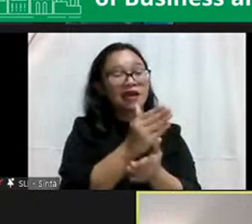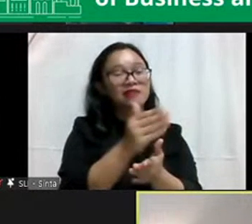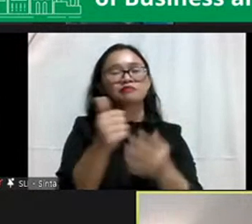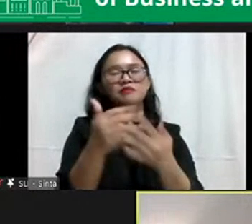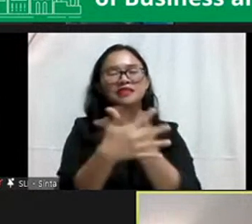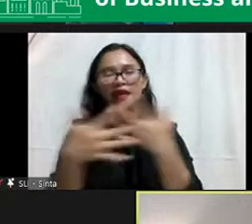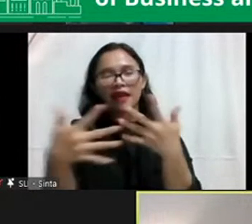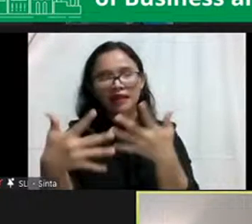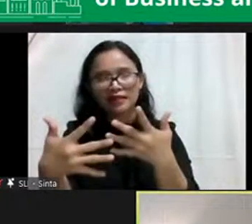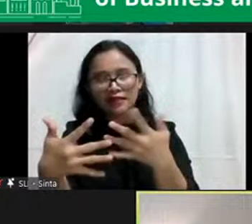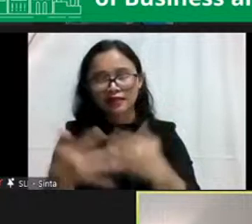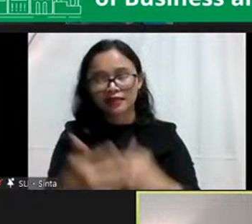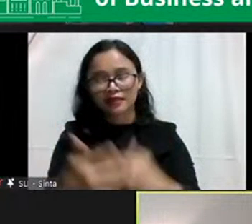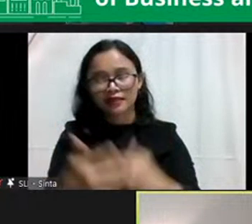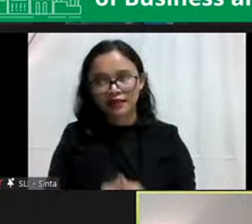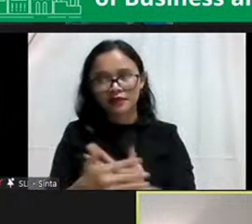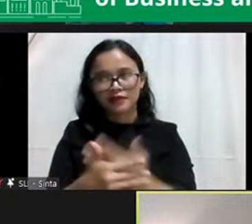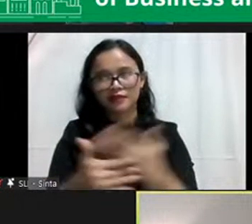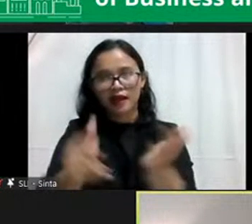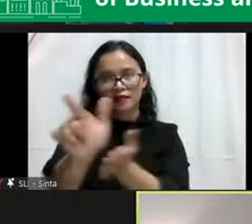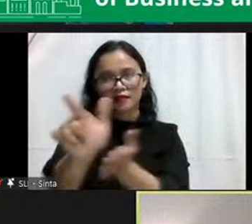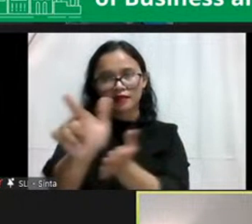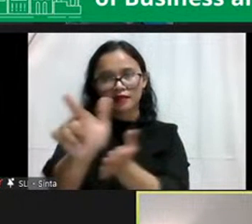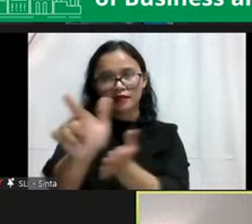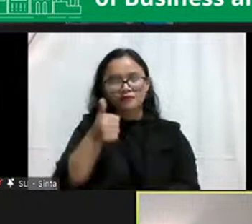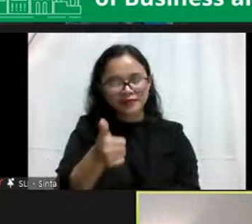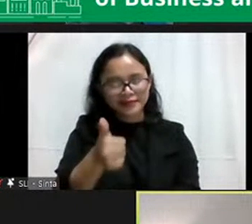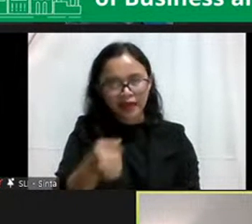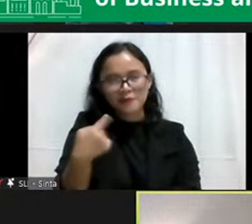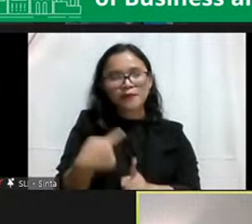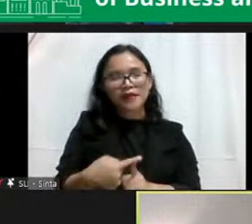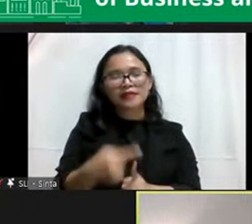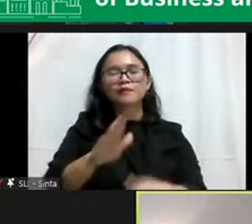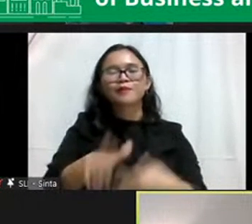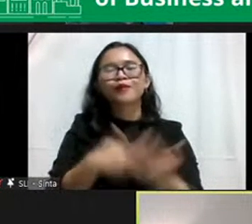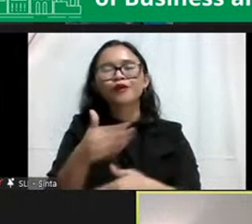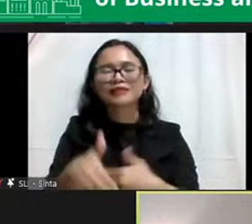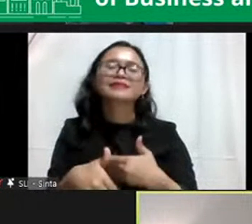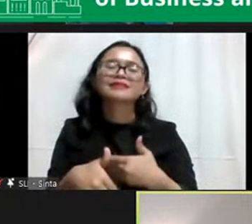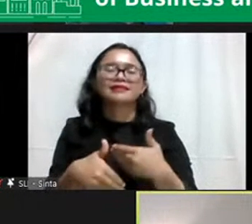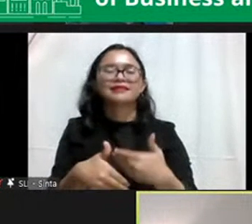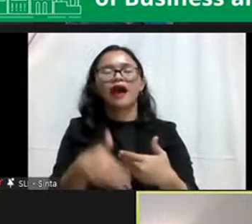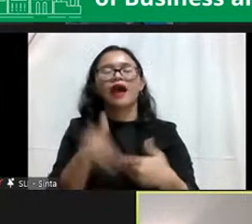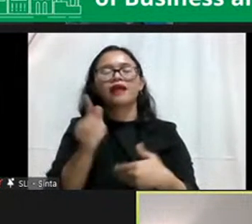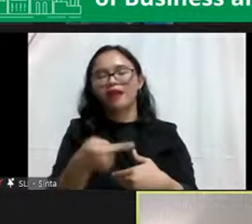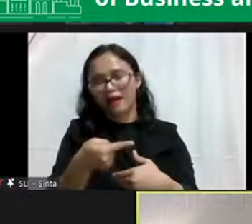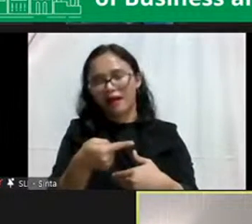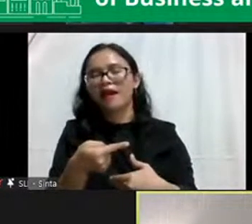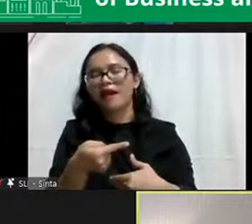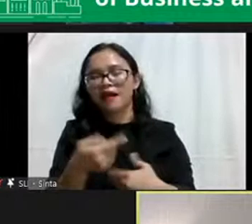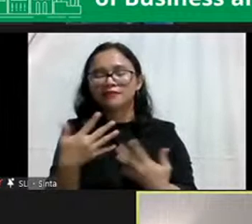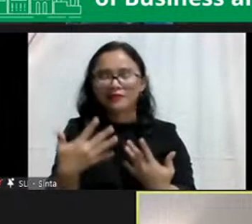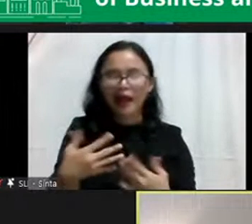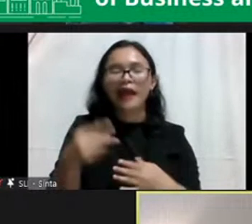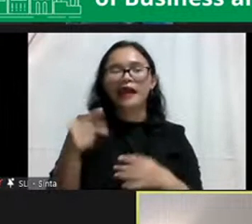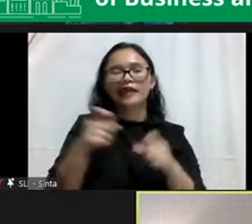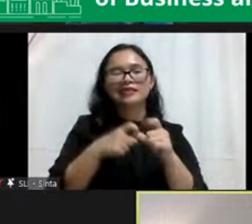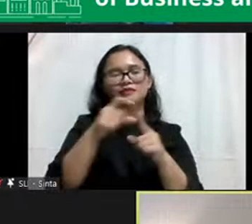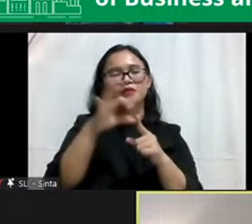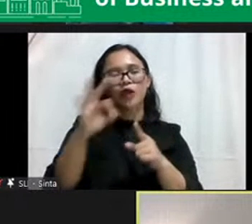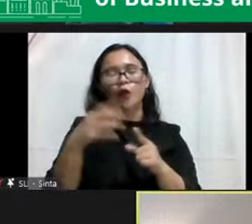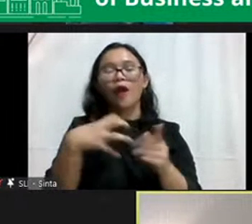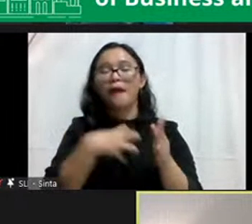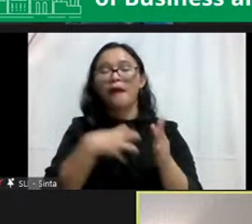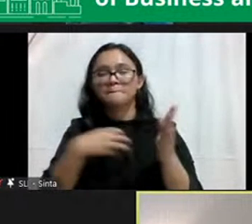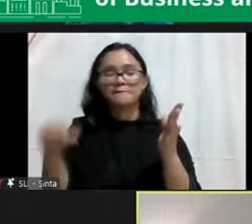aduan dan ada proses untuk menangani aduan itu jadi kriteria HAM di dalam rspu itu juga sudah